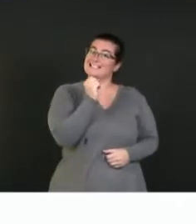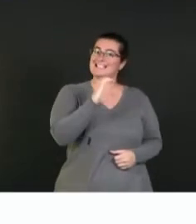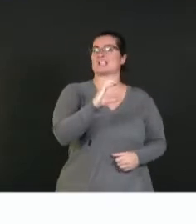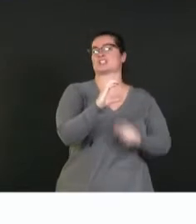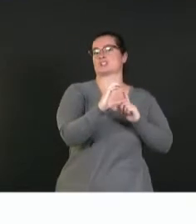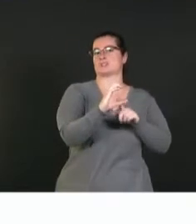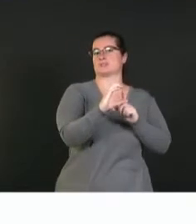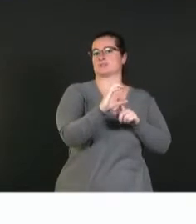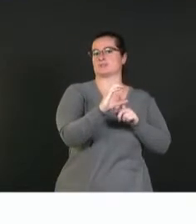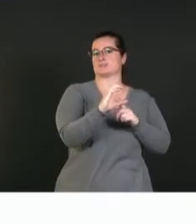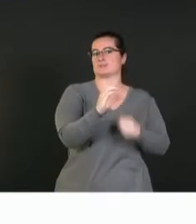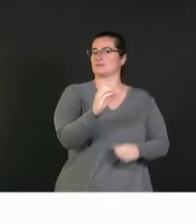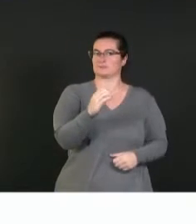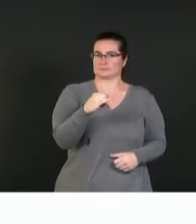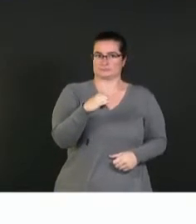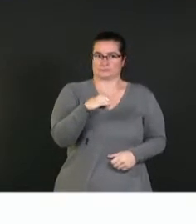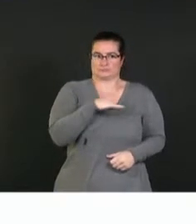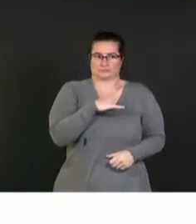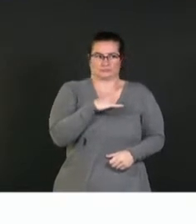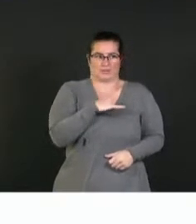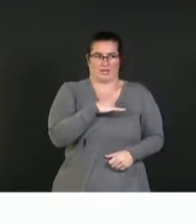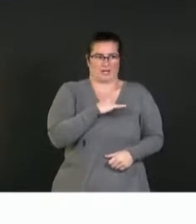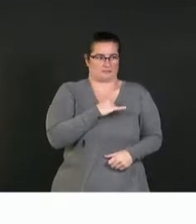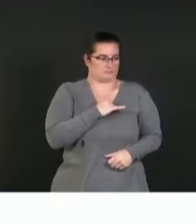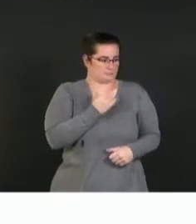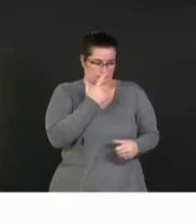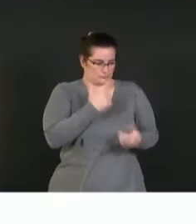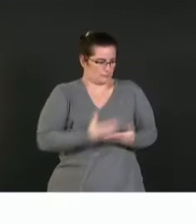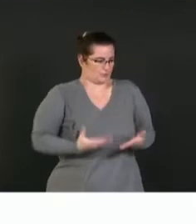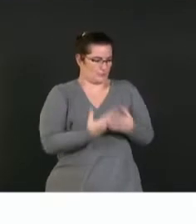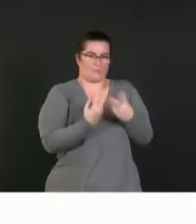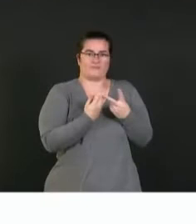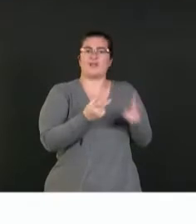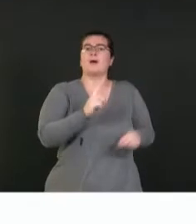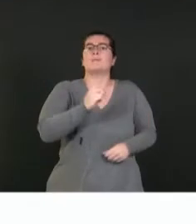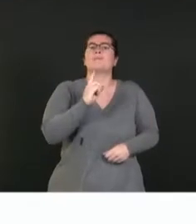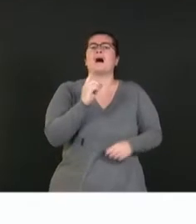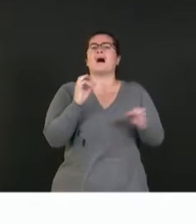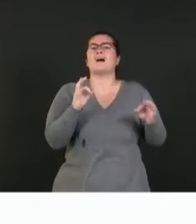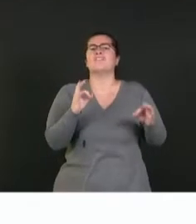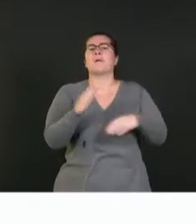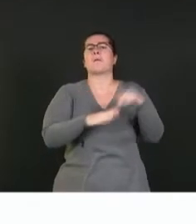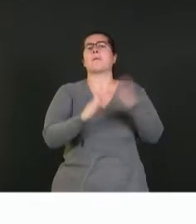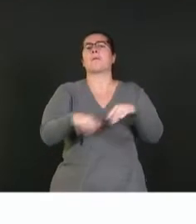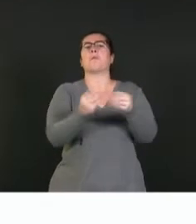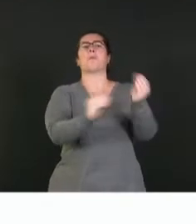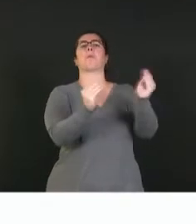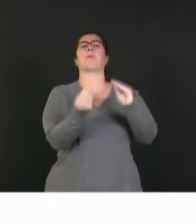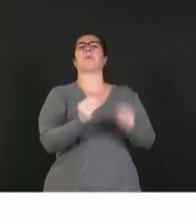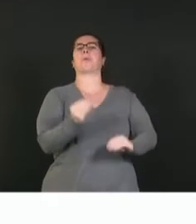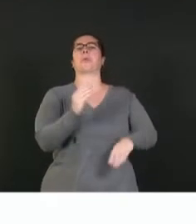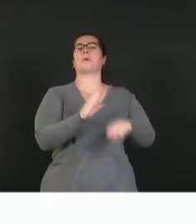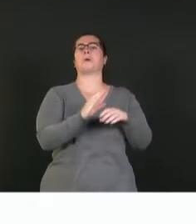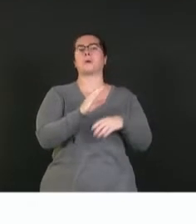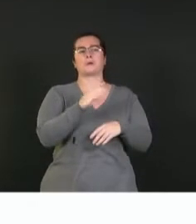sèches sont des toilettes urbaines, on va dire. On n'a pas l'impression d'être dans quelque chose de briques et de broc. Et